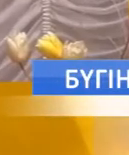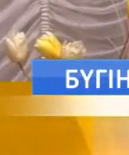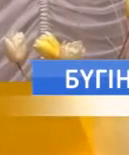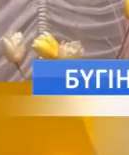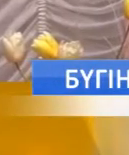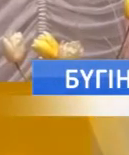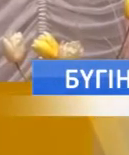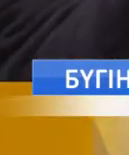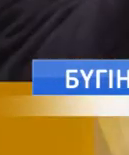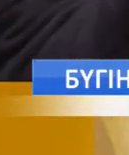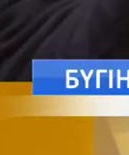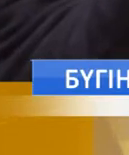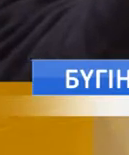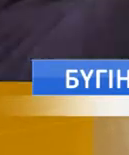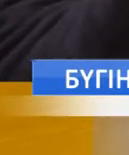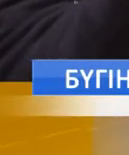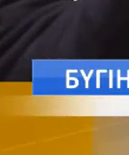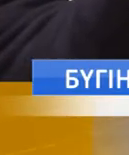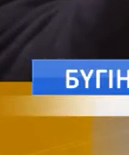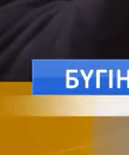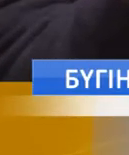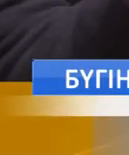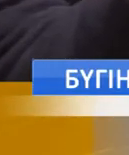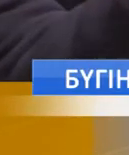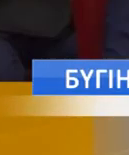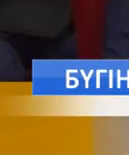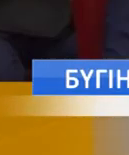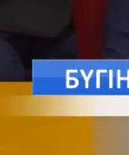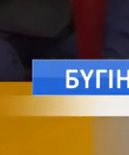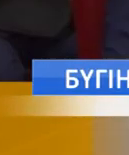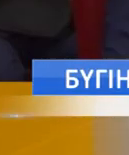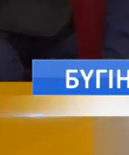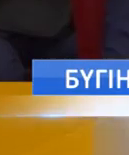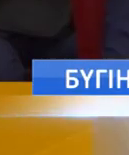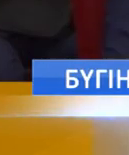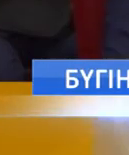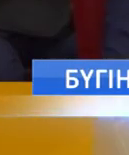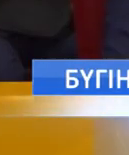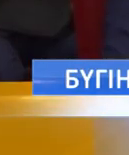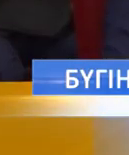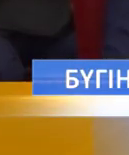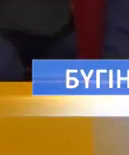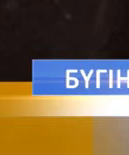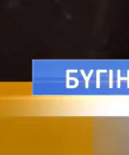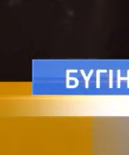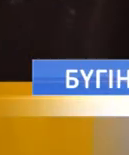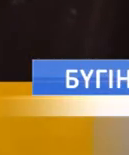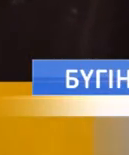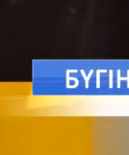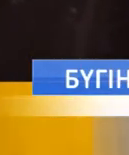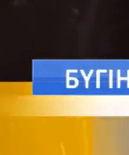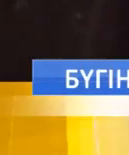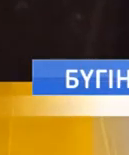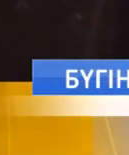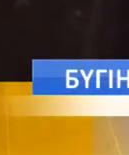Ақын Құдаш Мұқашевтың «Жалғыз тораңғы» кітабы оқырманға жол тартты. Қызылағашта қаламгердің 85 жылдығына орай шығарылған